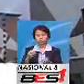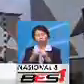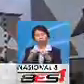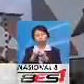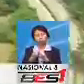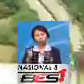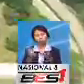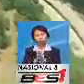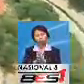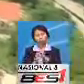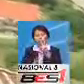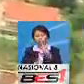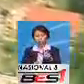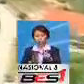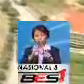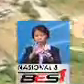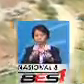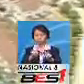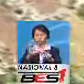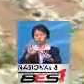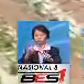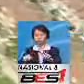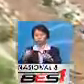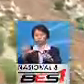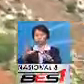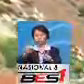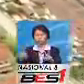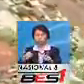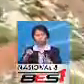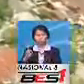pinjaman sebanyak 215 per5